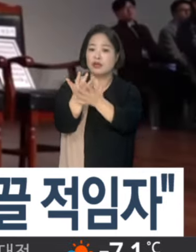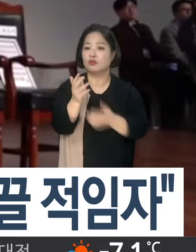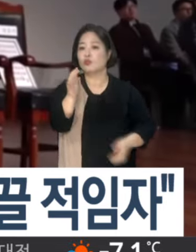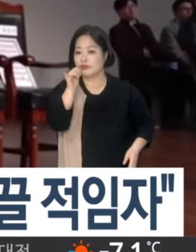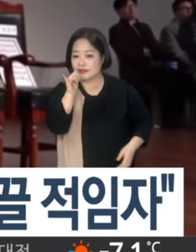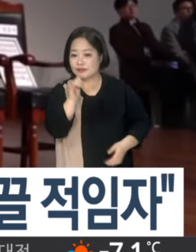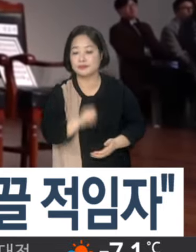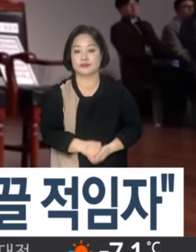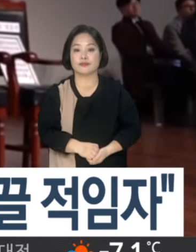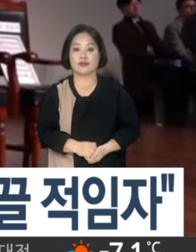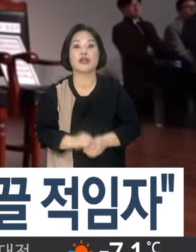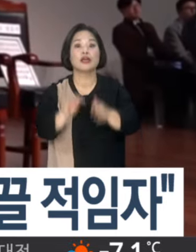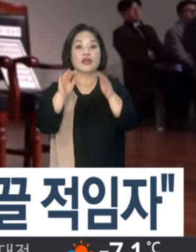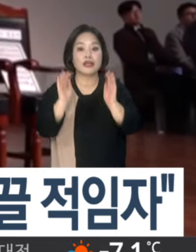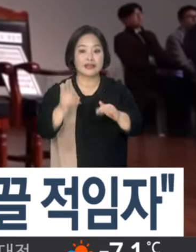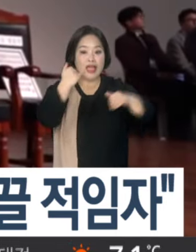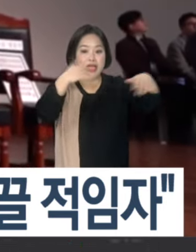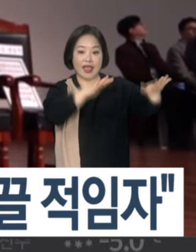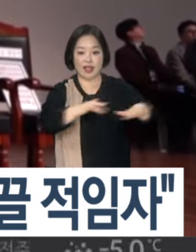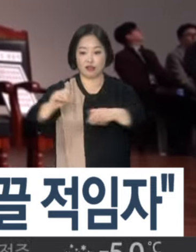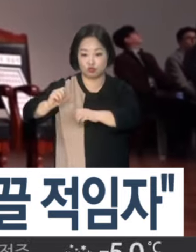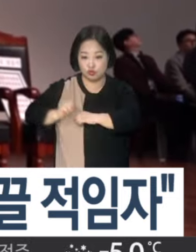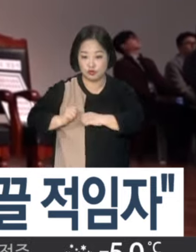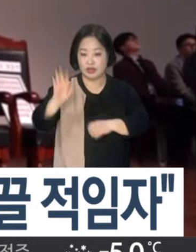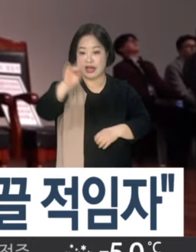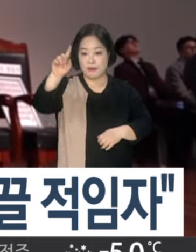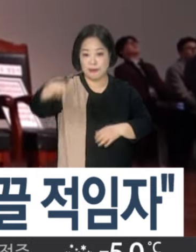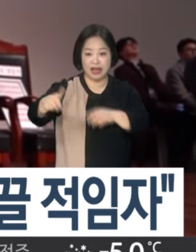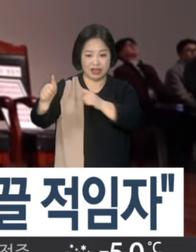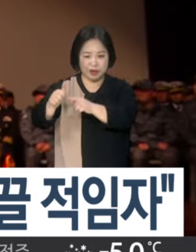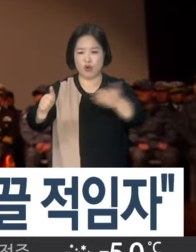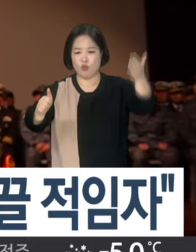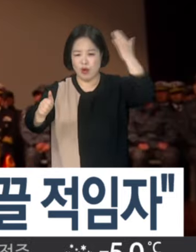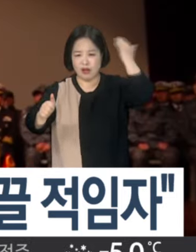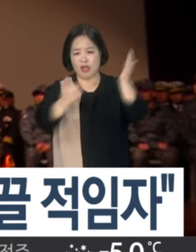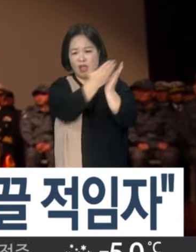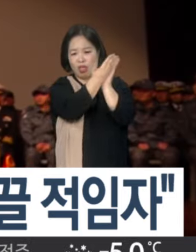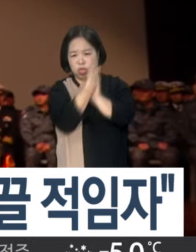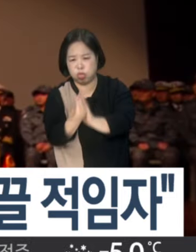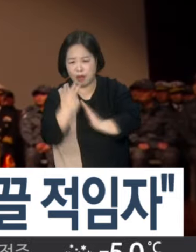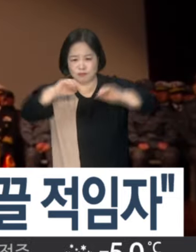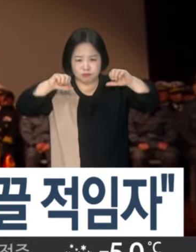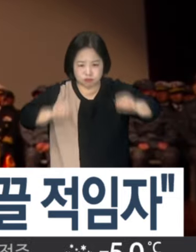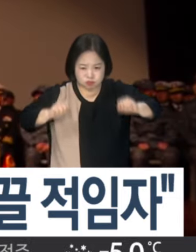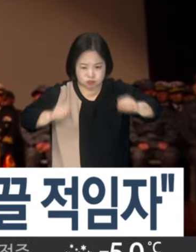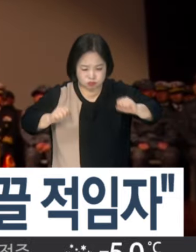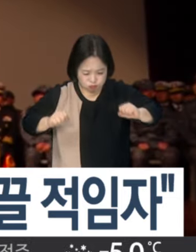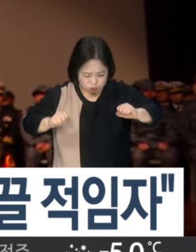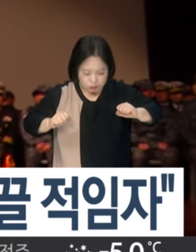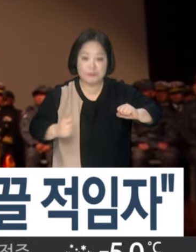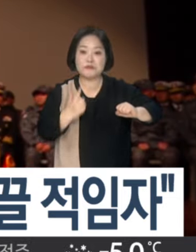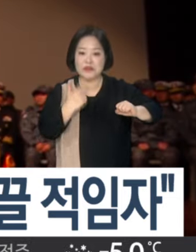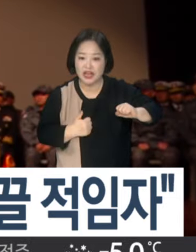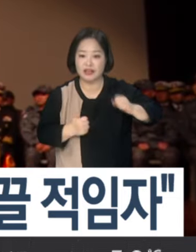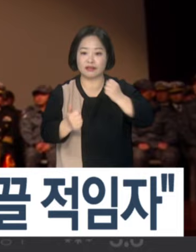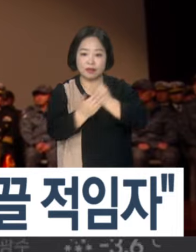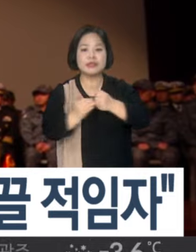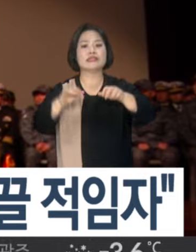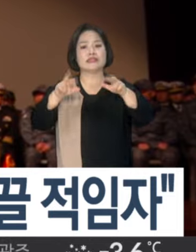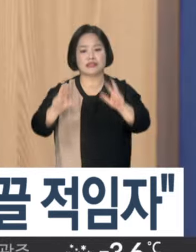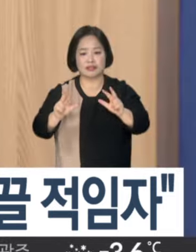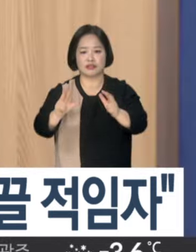있었습니다. 하지만 해군은 박중령이 그런 경험을 바탕으로 천안함을 더 잘 이끌 것이라고 판단했다고